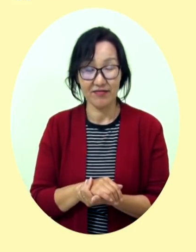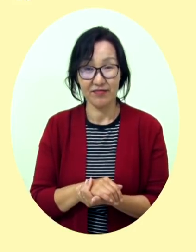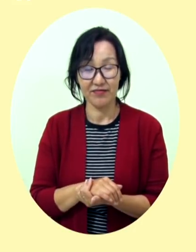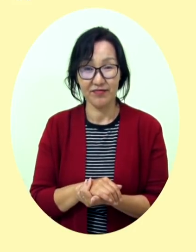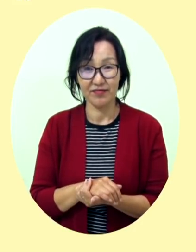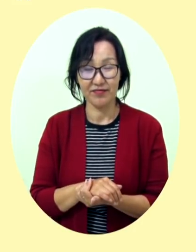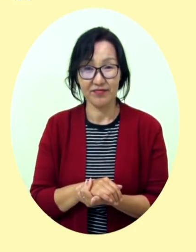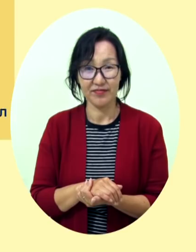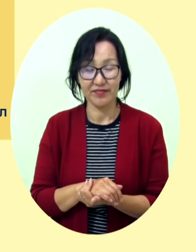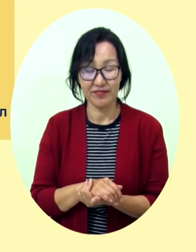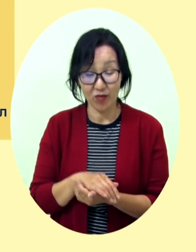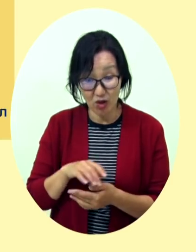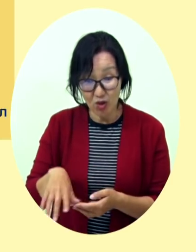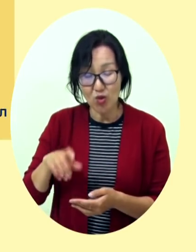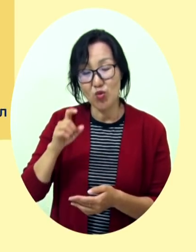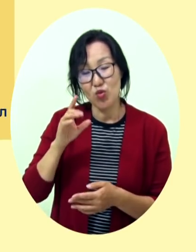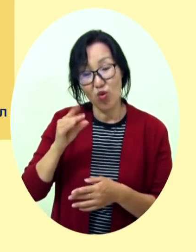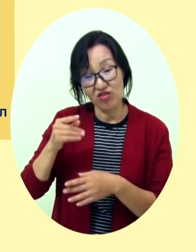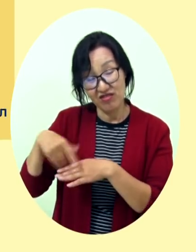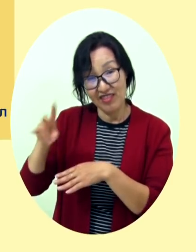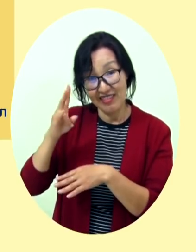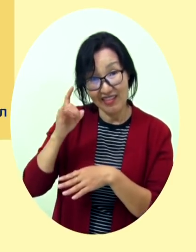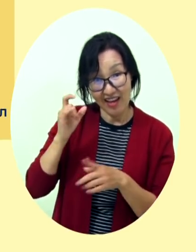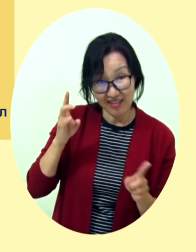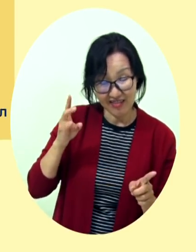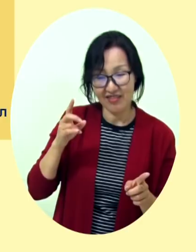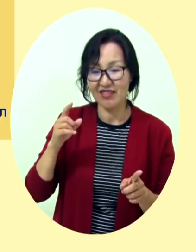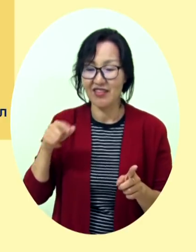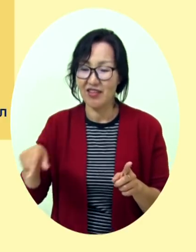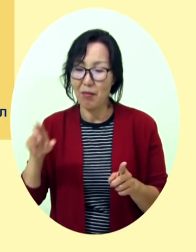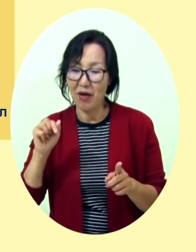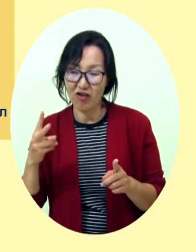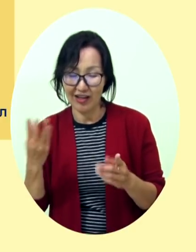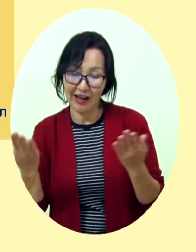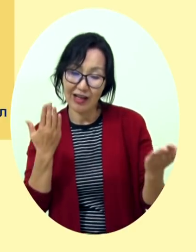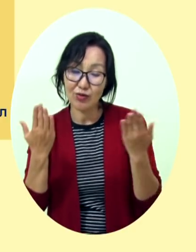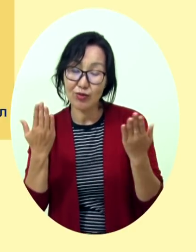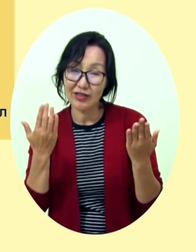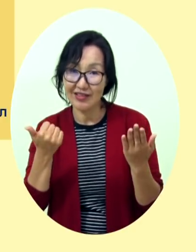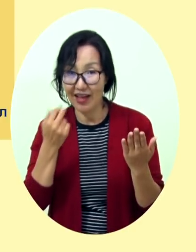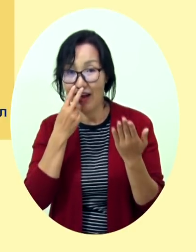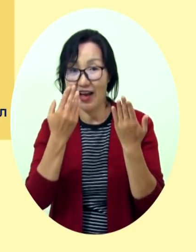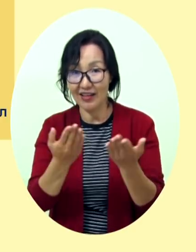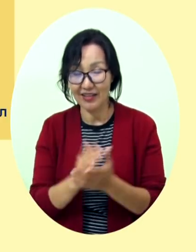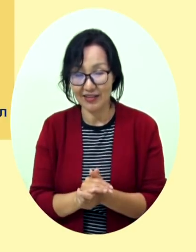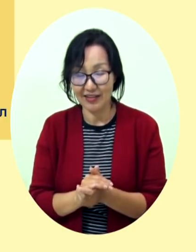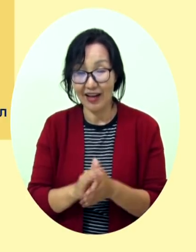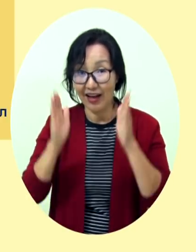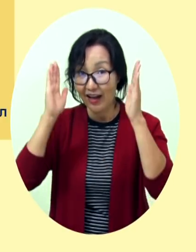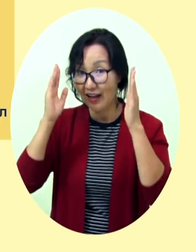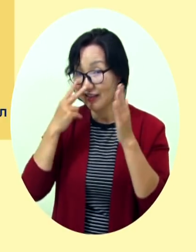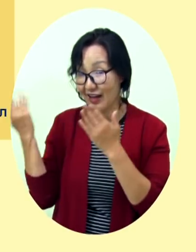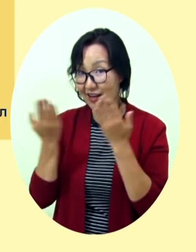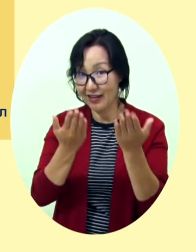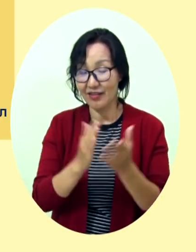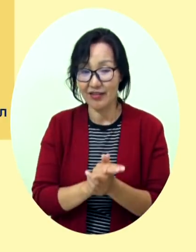За одоо тэгвэл бүгдээрээ сурагч Нарангийн бичсэн ихийг дэлгэцэнд харьцуулан сайн харъя. За анхааралтай